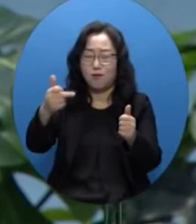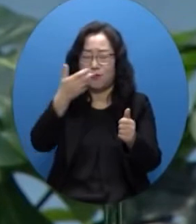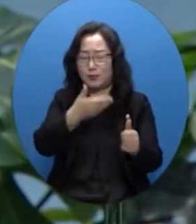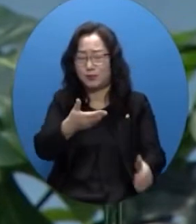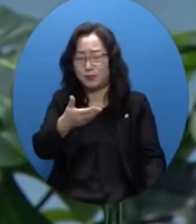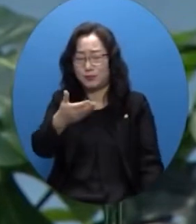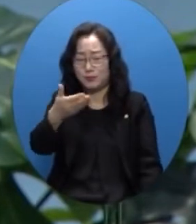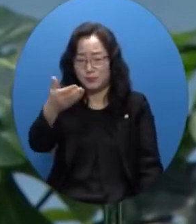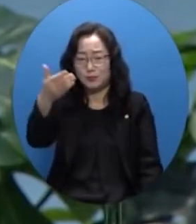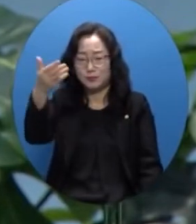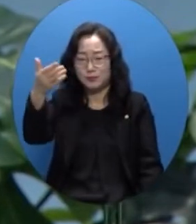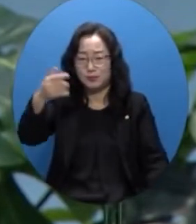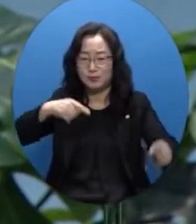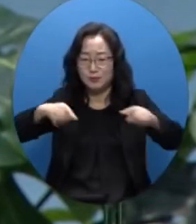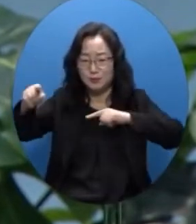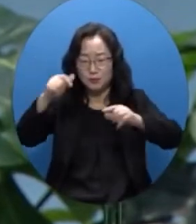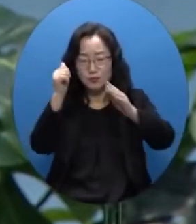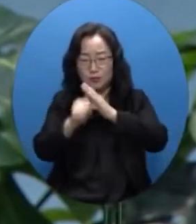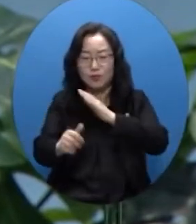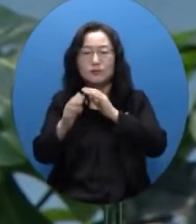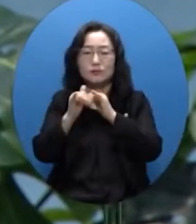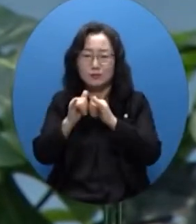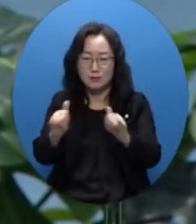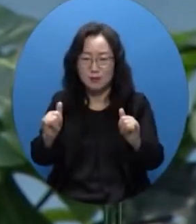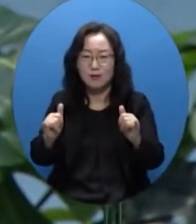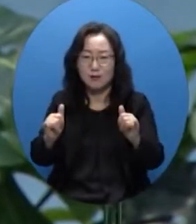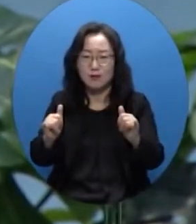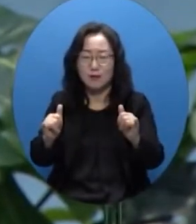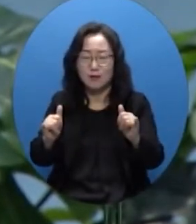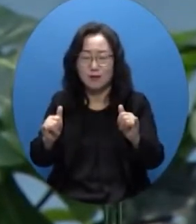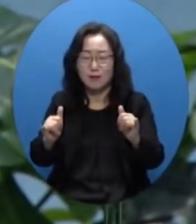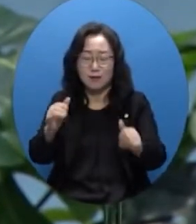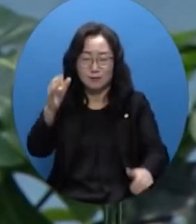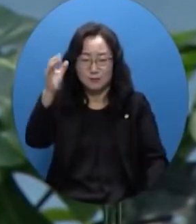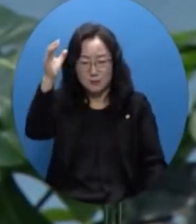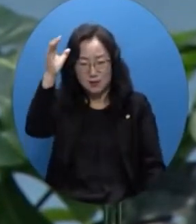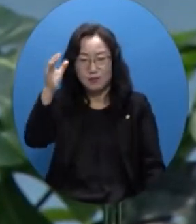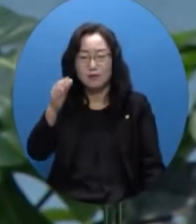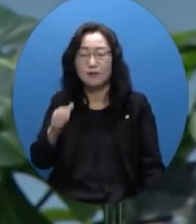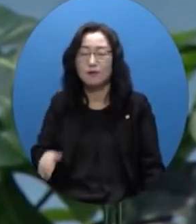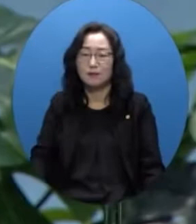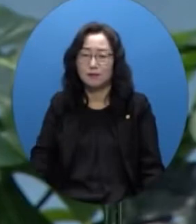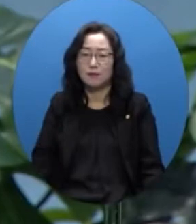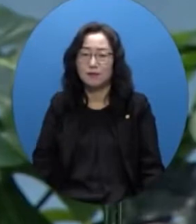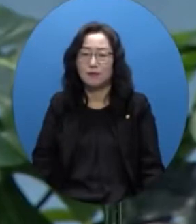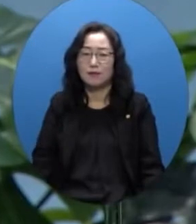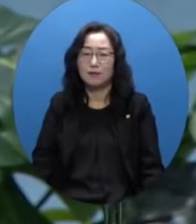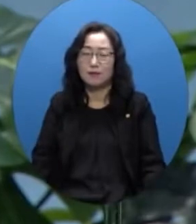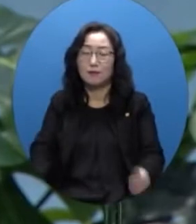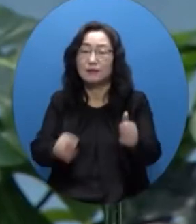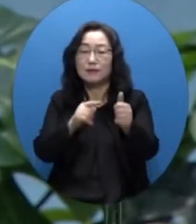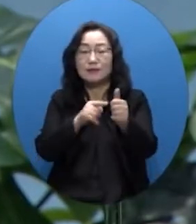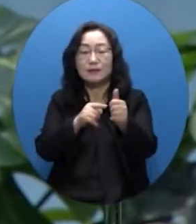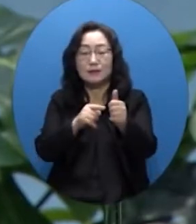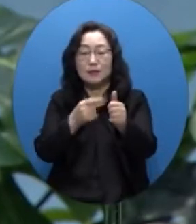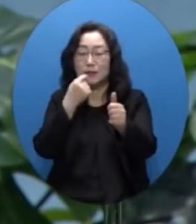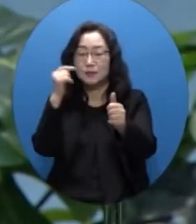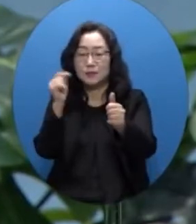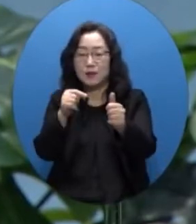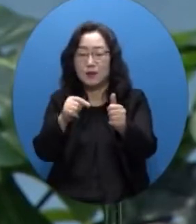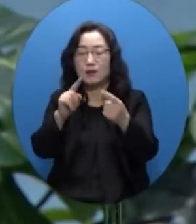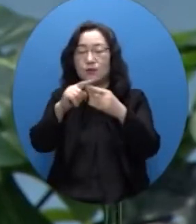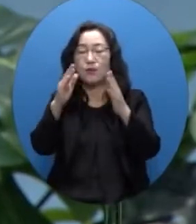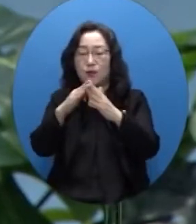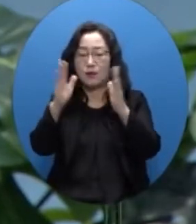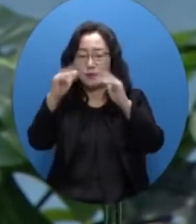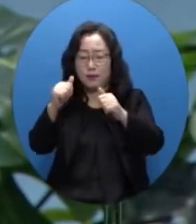될 지도자로 요 그가 총 말 받았던 것입니다 그래서 그에게 교회를 부러뜨리는